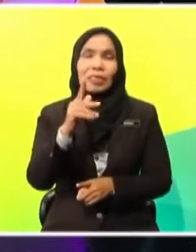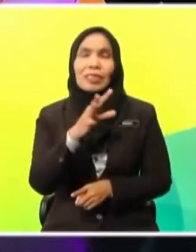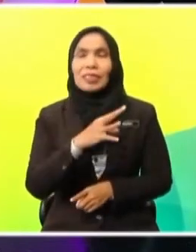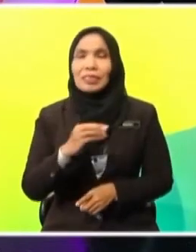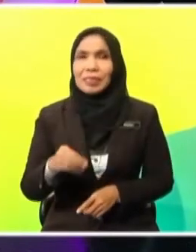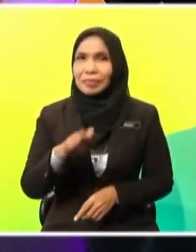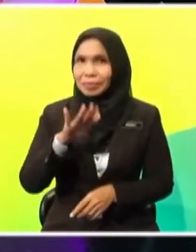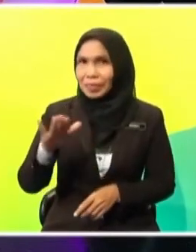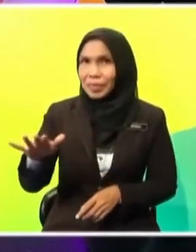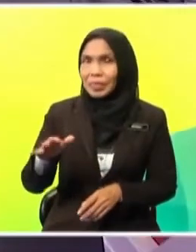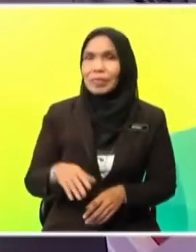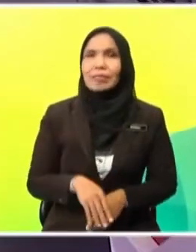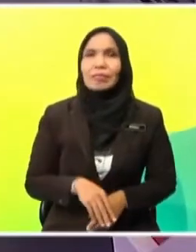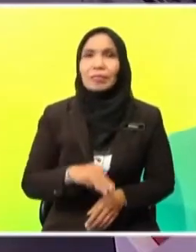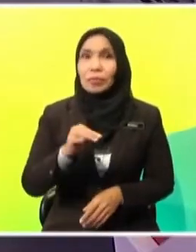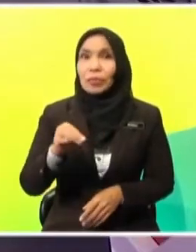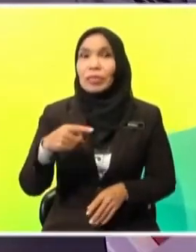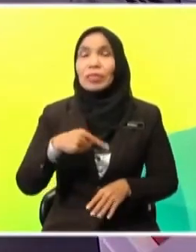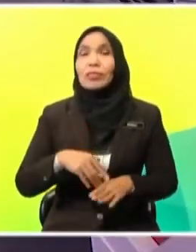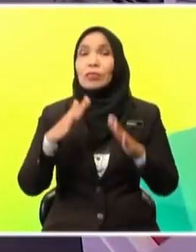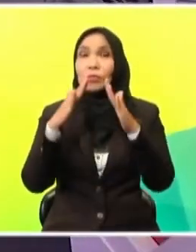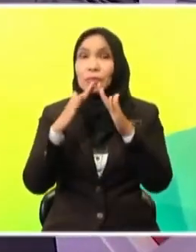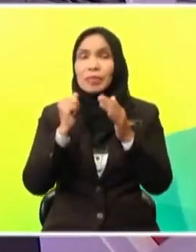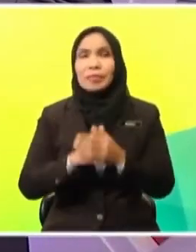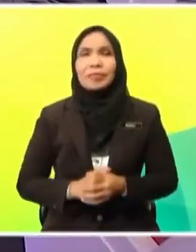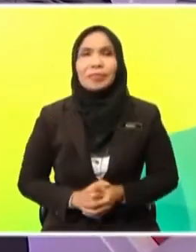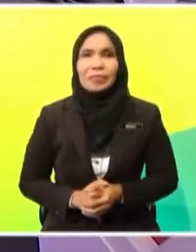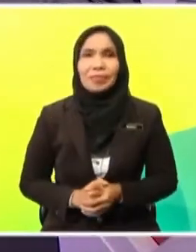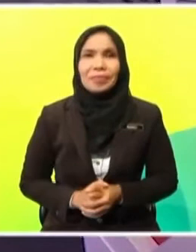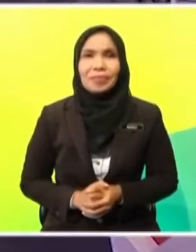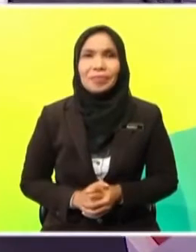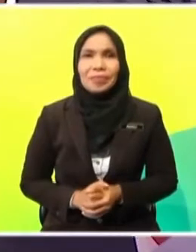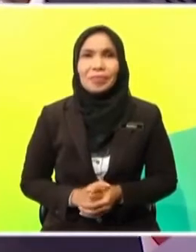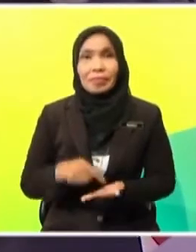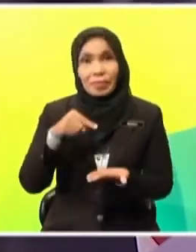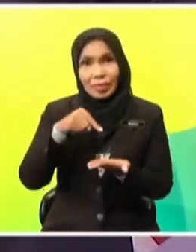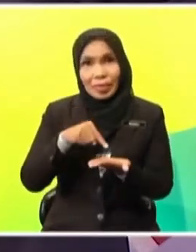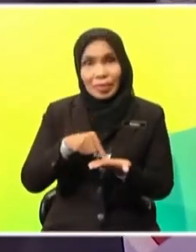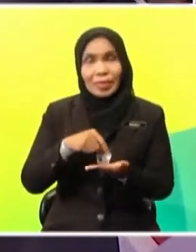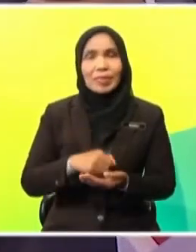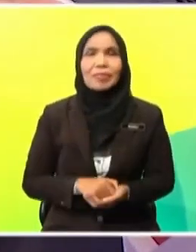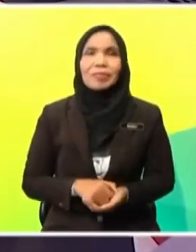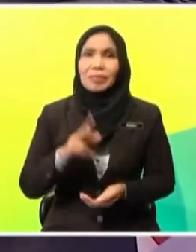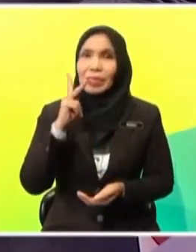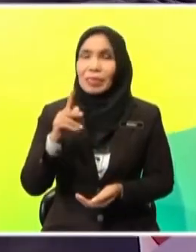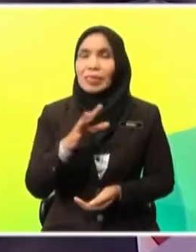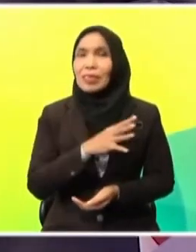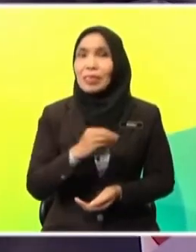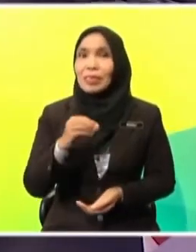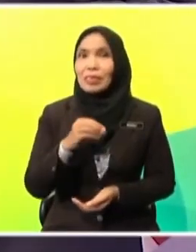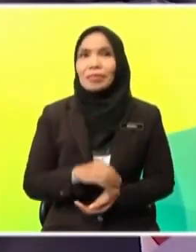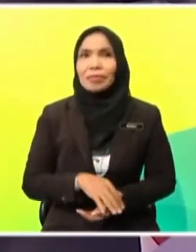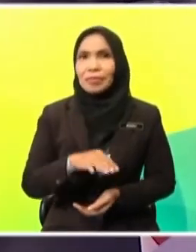by anak-anak seperti teruskan soalnya seterusnya disini bermaksud kayu dan anakmu di rumah dah